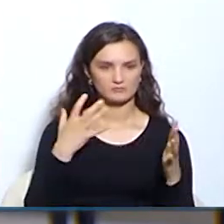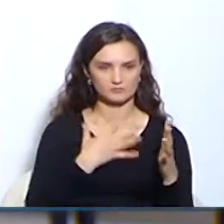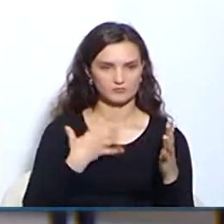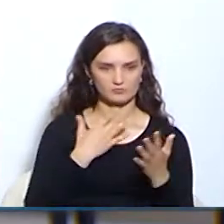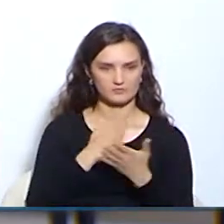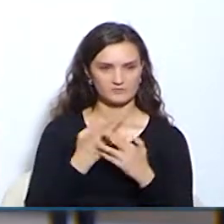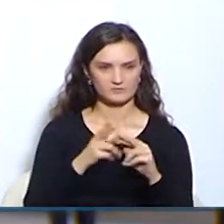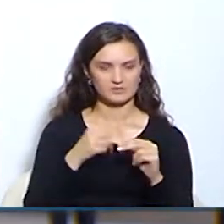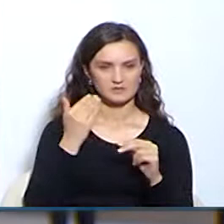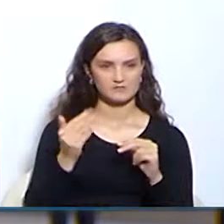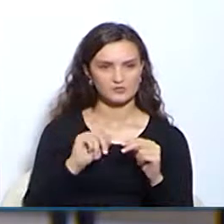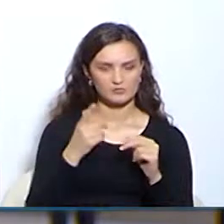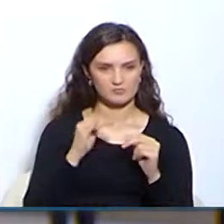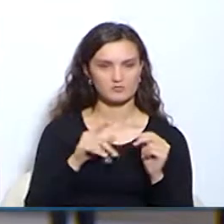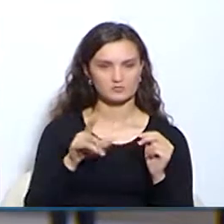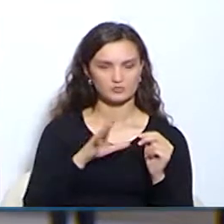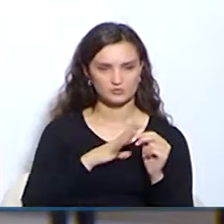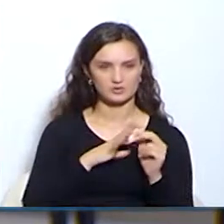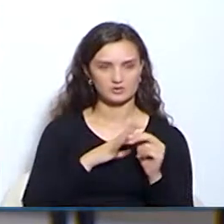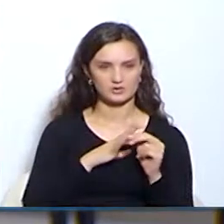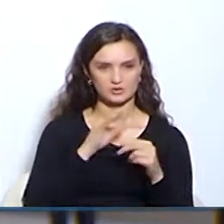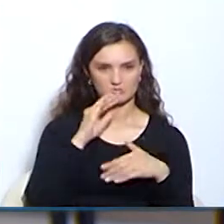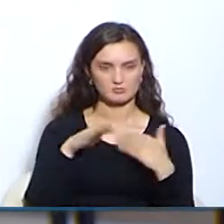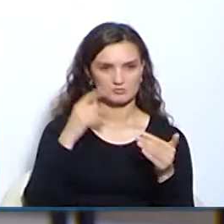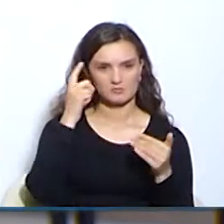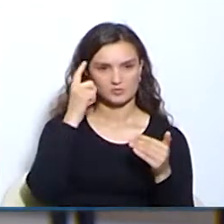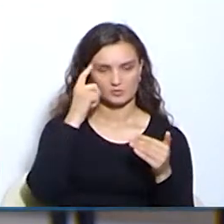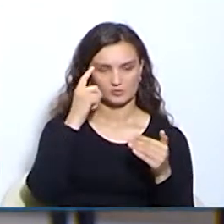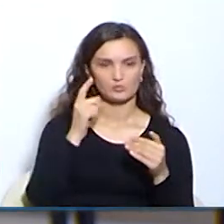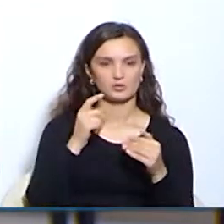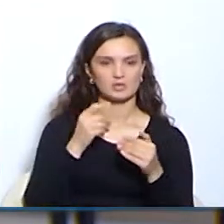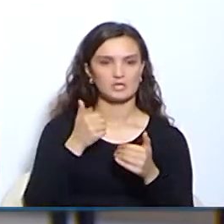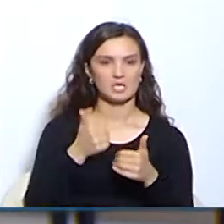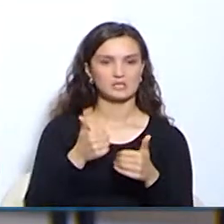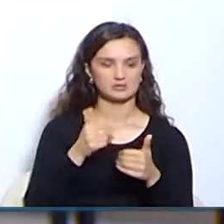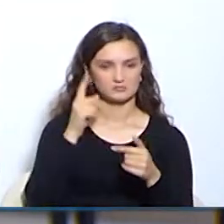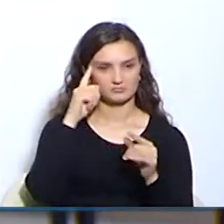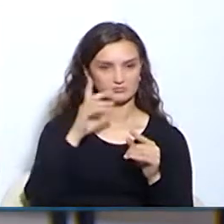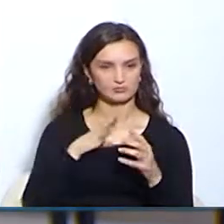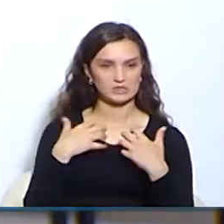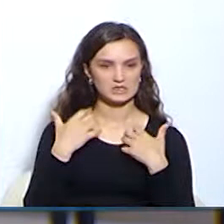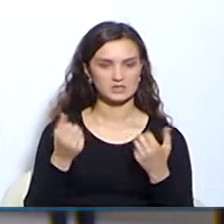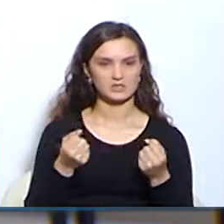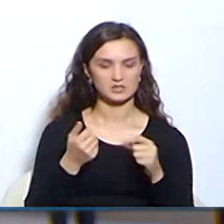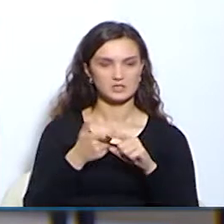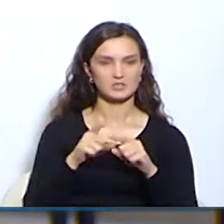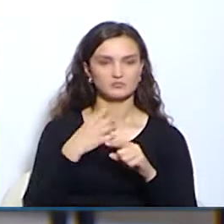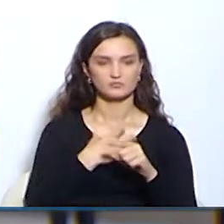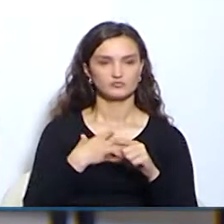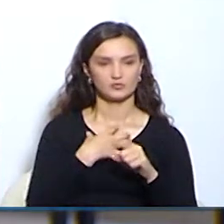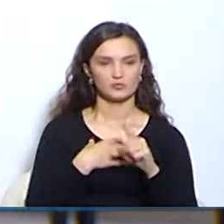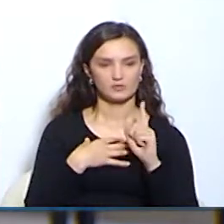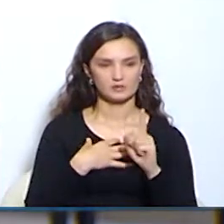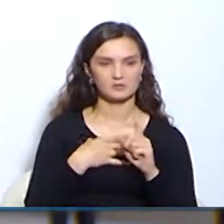მნიშვნელობა აქვს იმისათვის, რომ ბავშვს ჰქონდეს ასე ვთქვათ შემდგომში მენტალური კეთილდღეობა. ასევე ძალიან